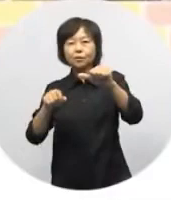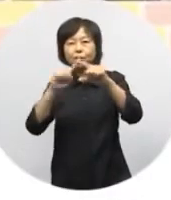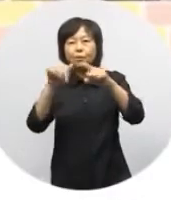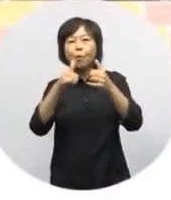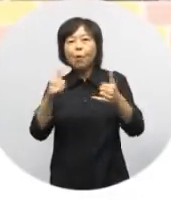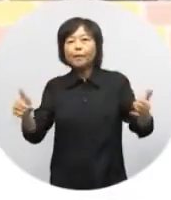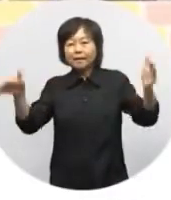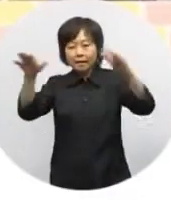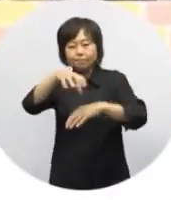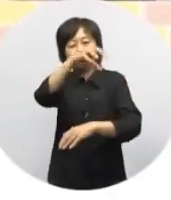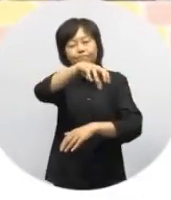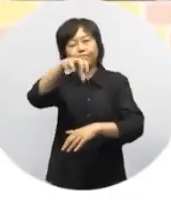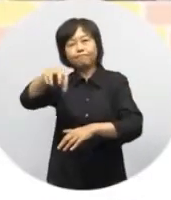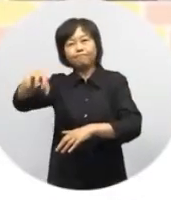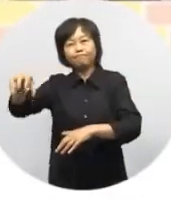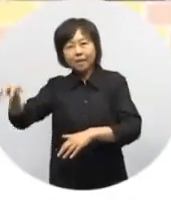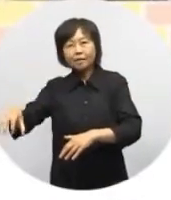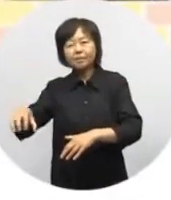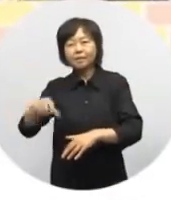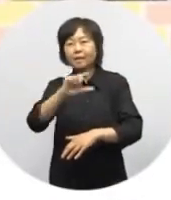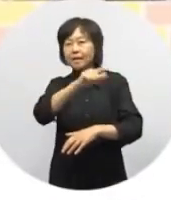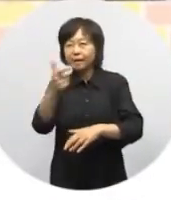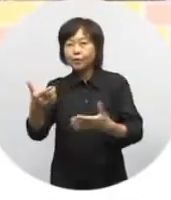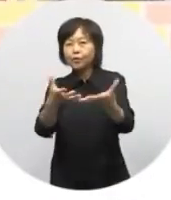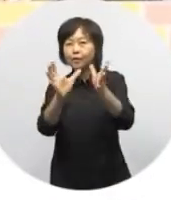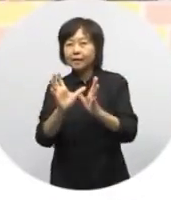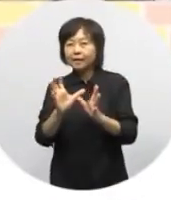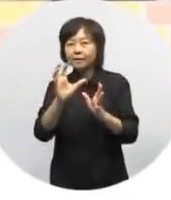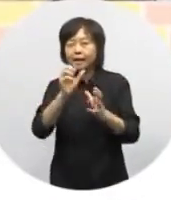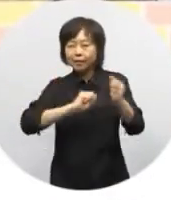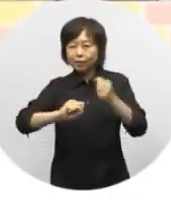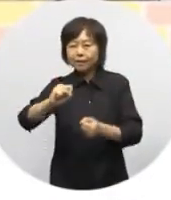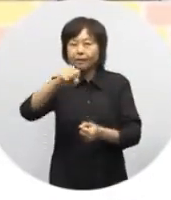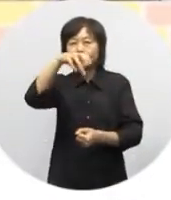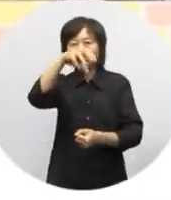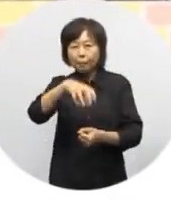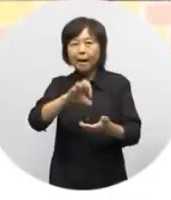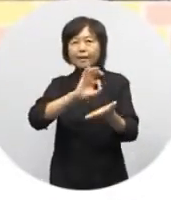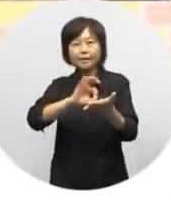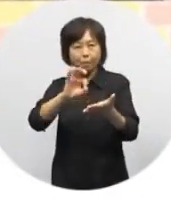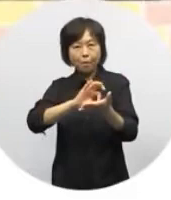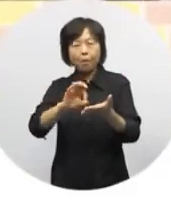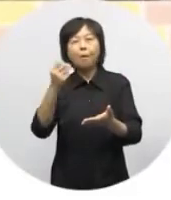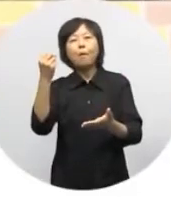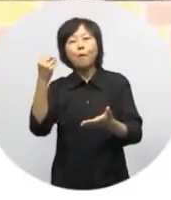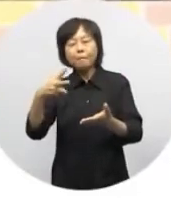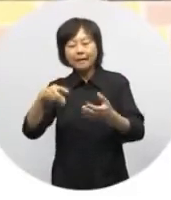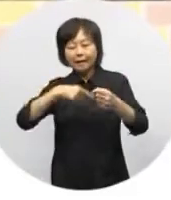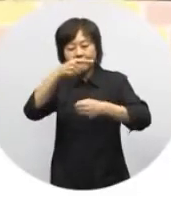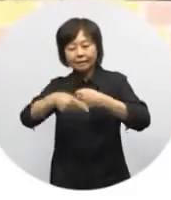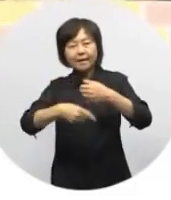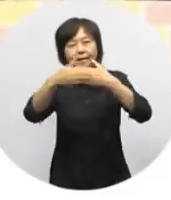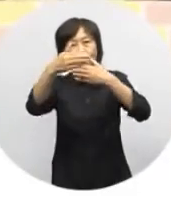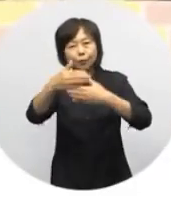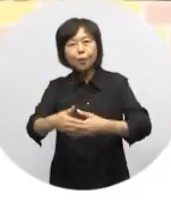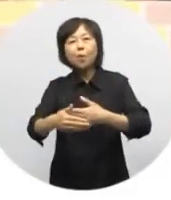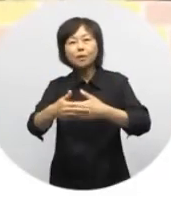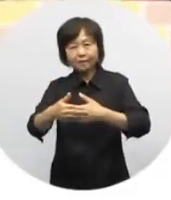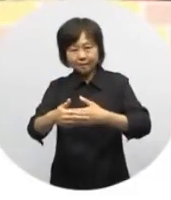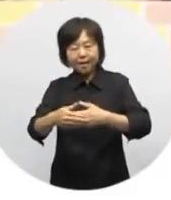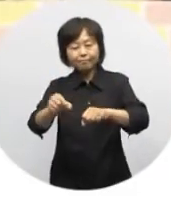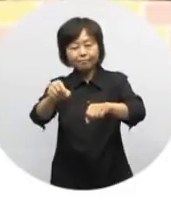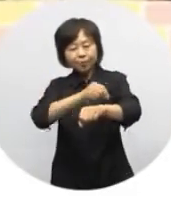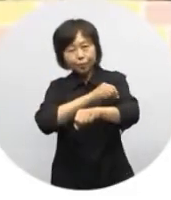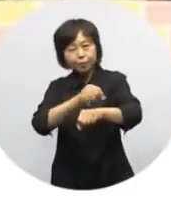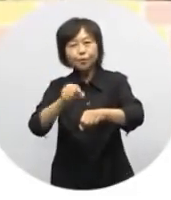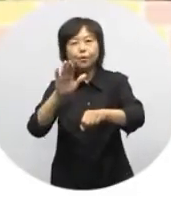公民館があり、各種団体の活動の場として利用され、また年間を通して趣向